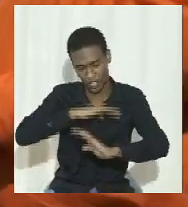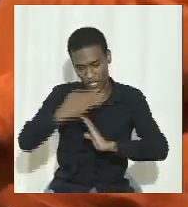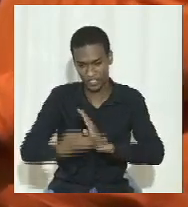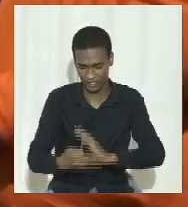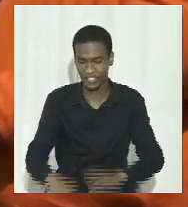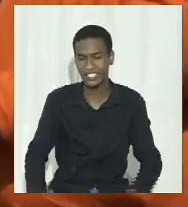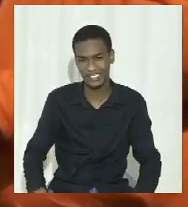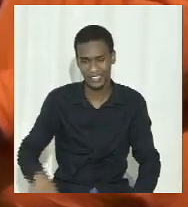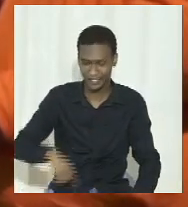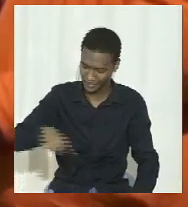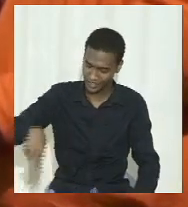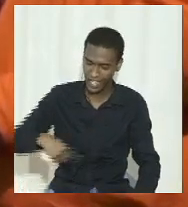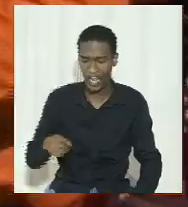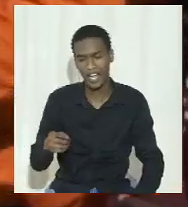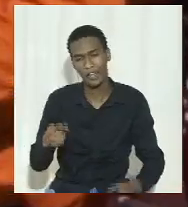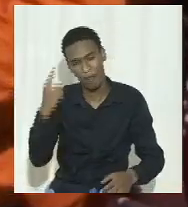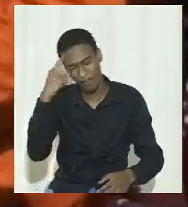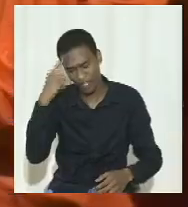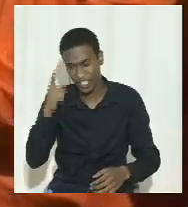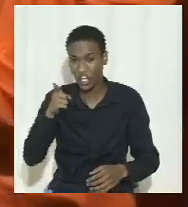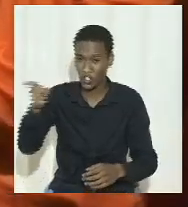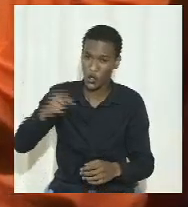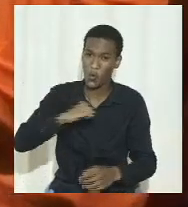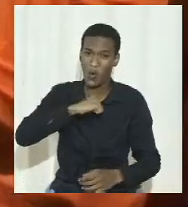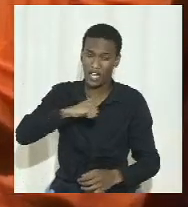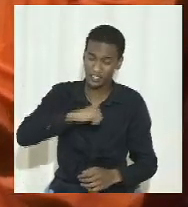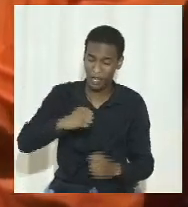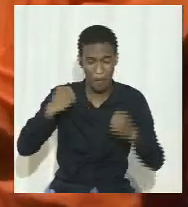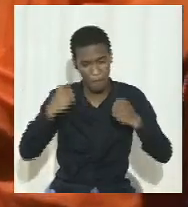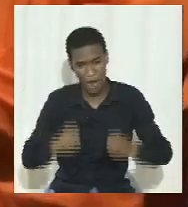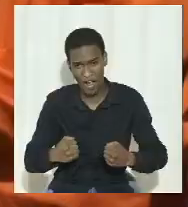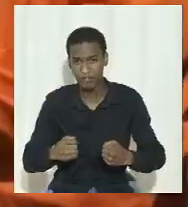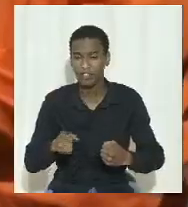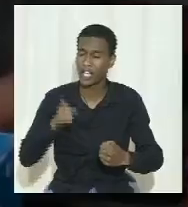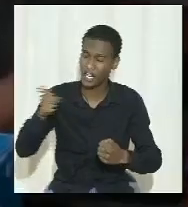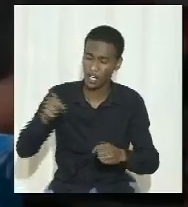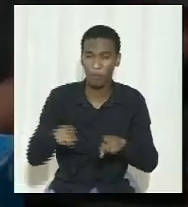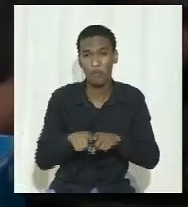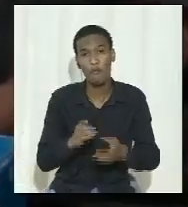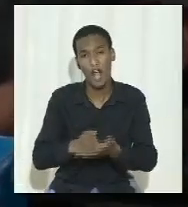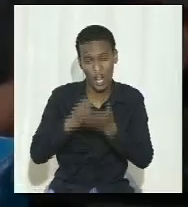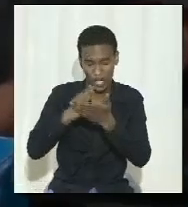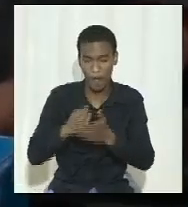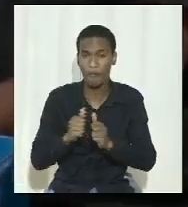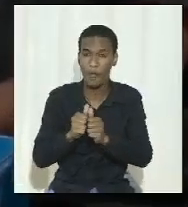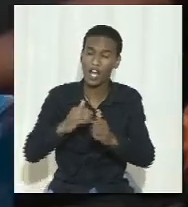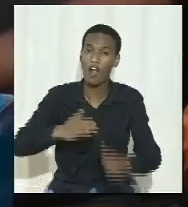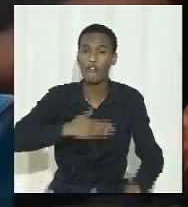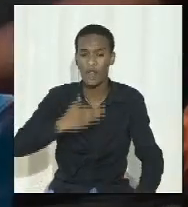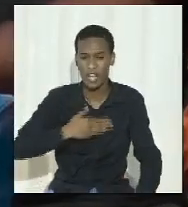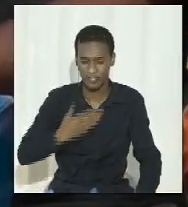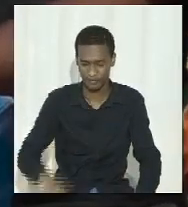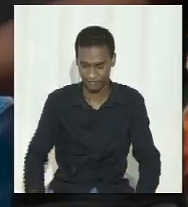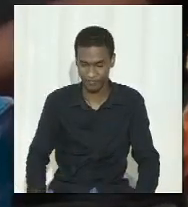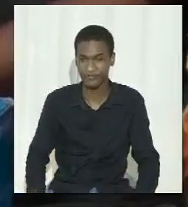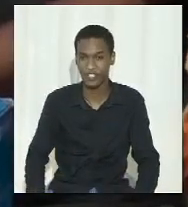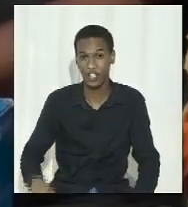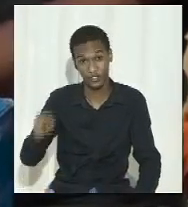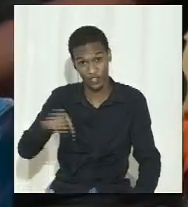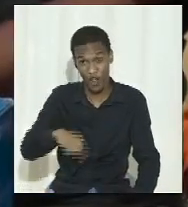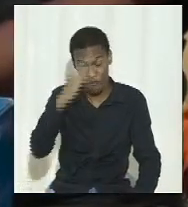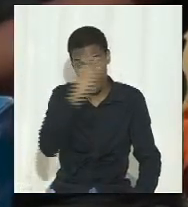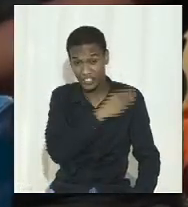asa antsitrapo izay ataonareo a mitsimbina ny mpiarabelona. Efa magnano ny fanjakana fa noho